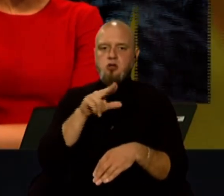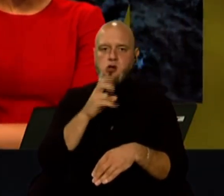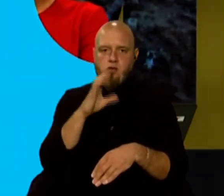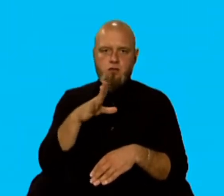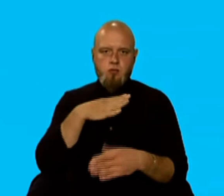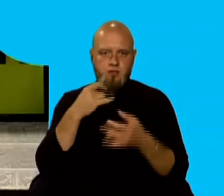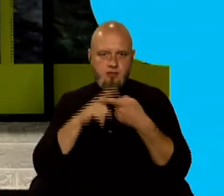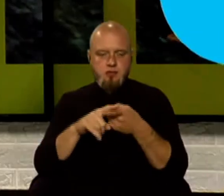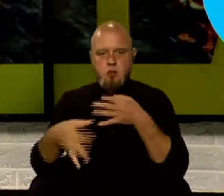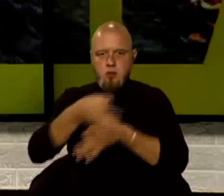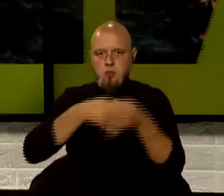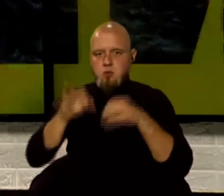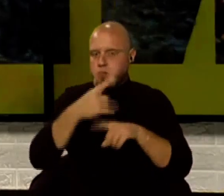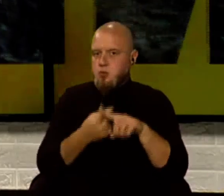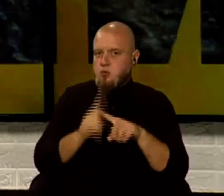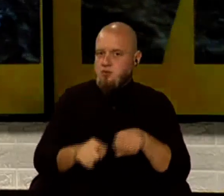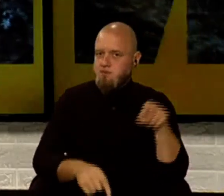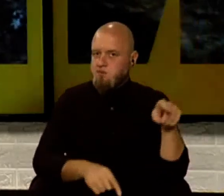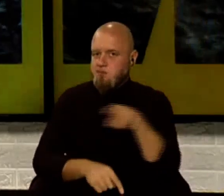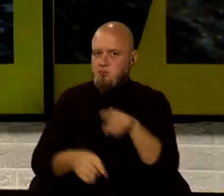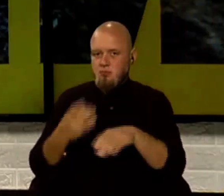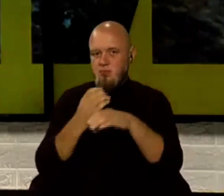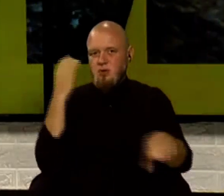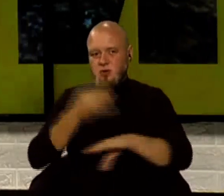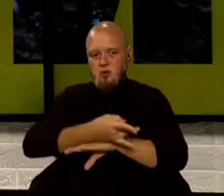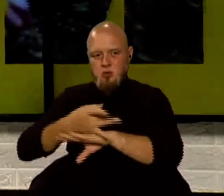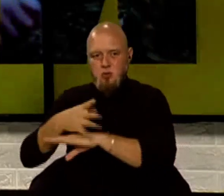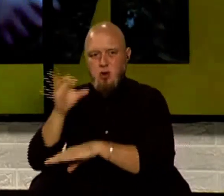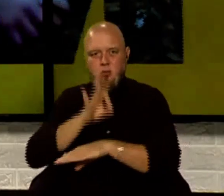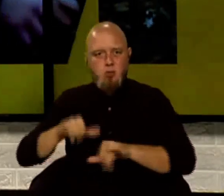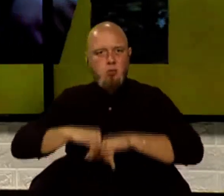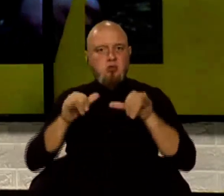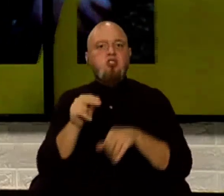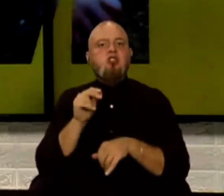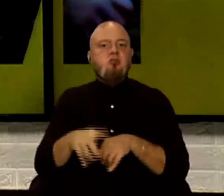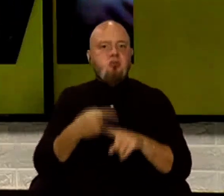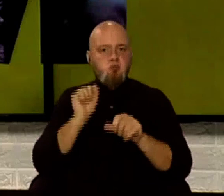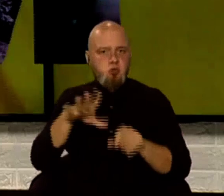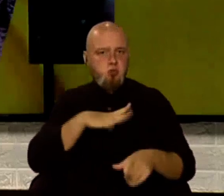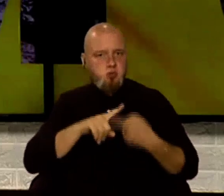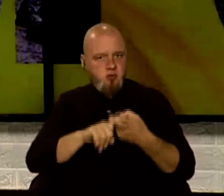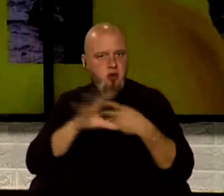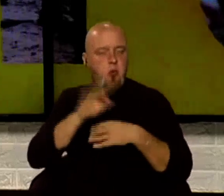обговорили ми, зокрема, і про ці ракетні обстріли, про посилення, чим це може бути пов'язано, ну і про